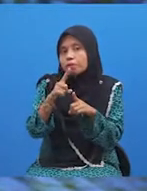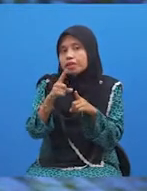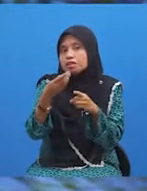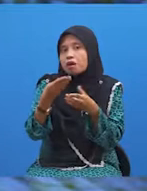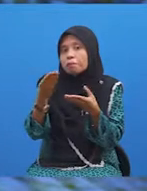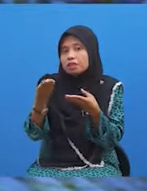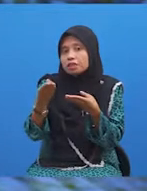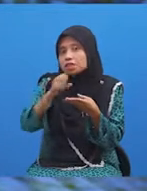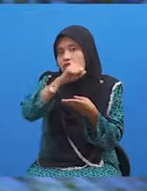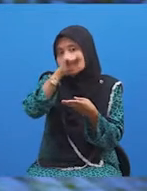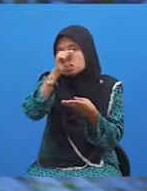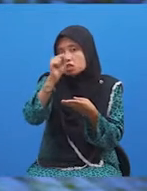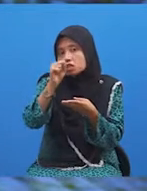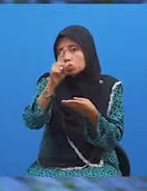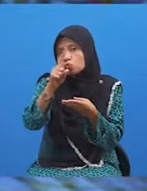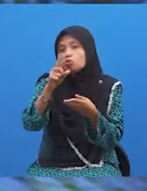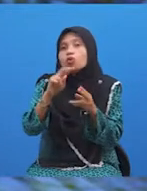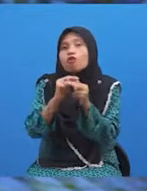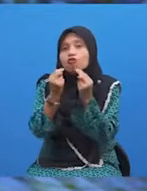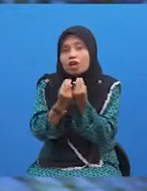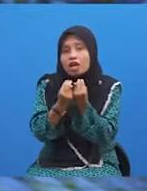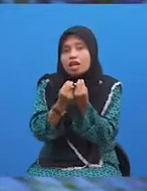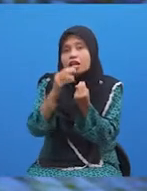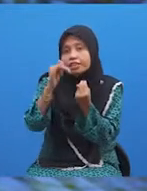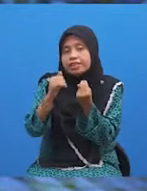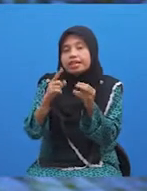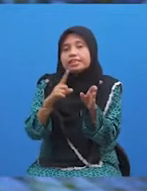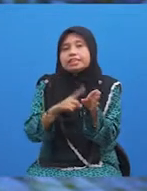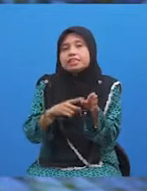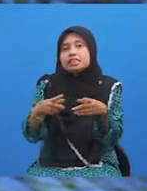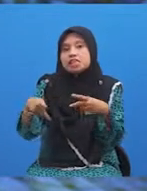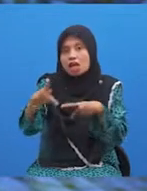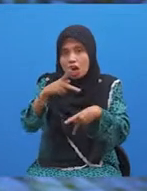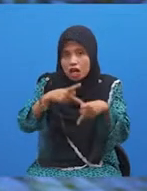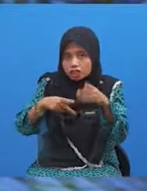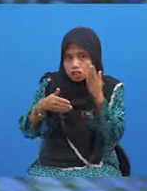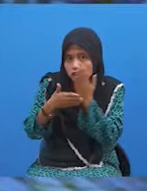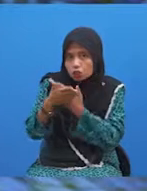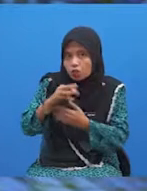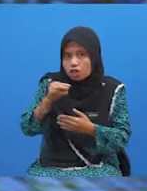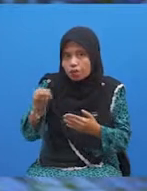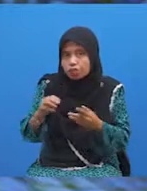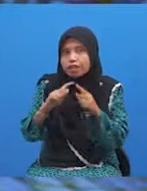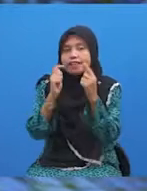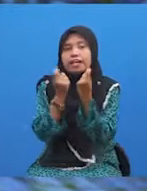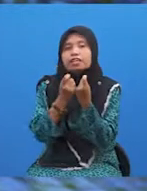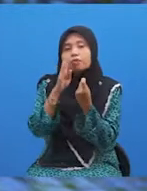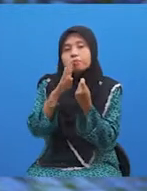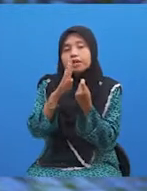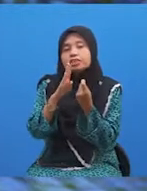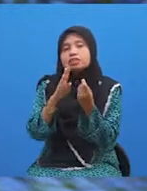jawapan bagi salah sebuah novel yang dikaji oleh murid tingkatan